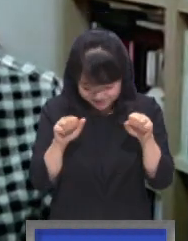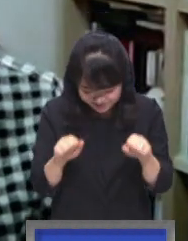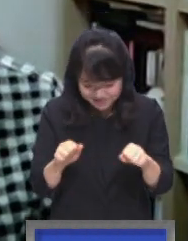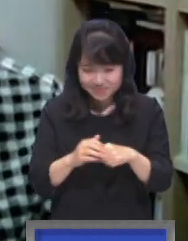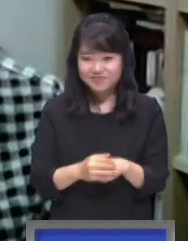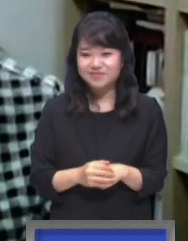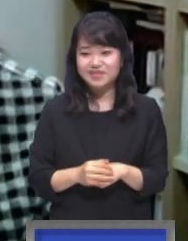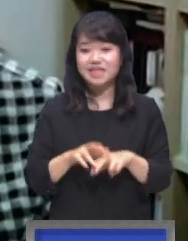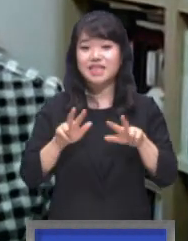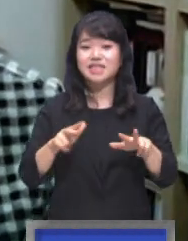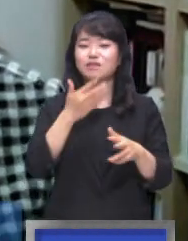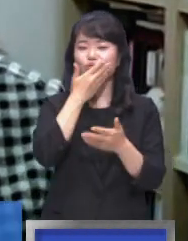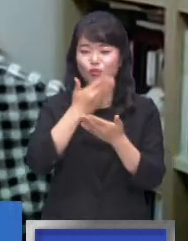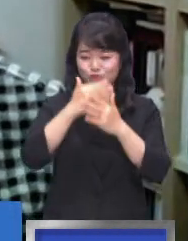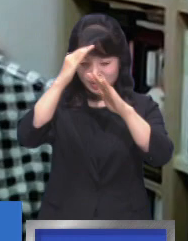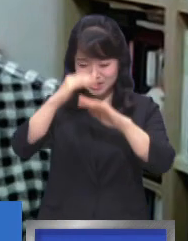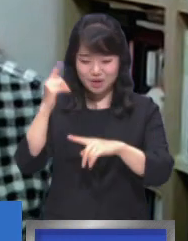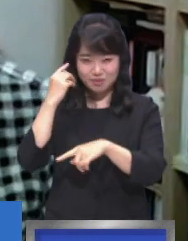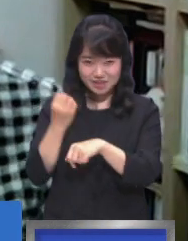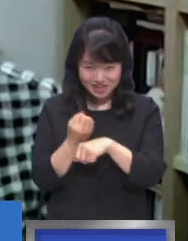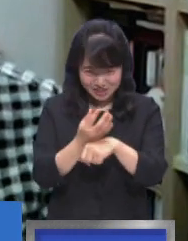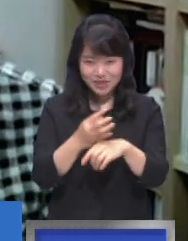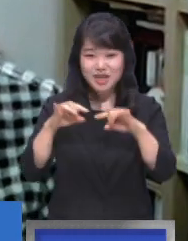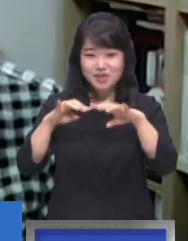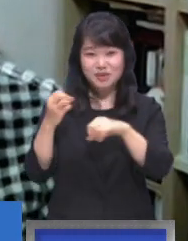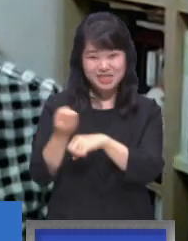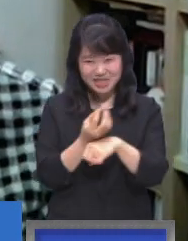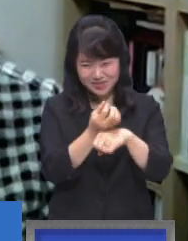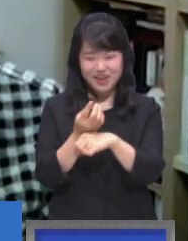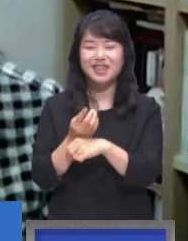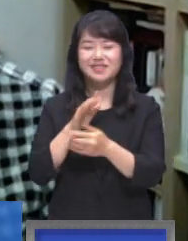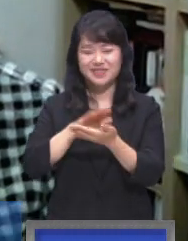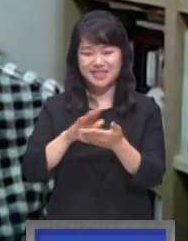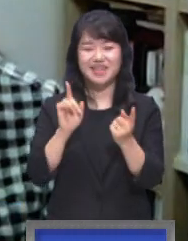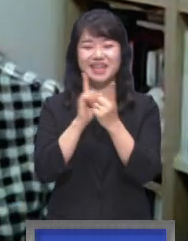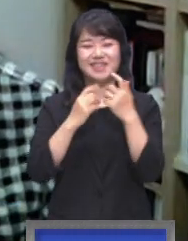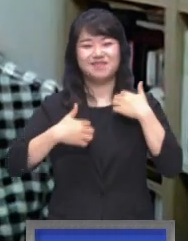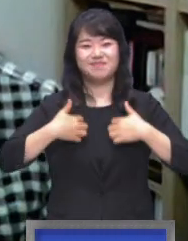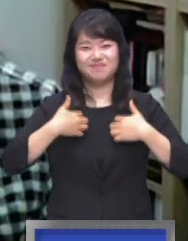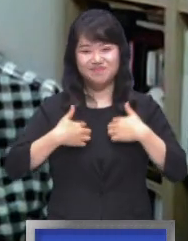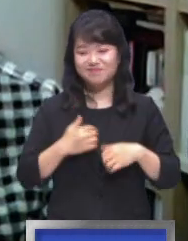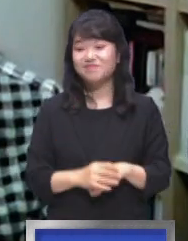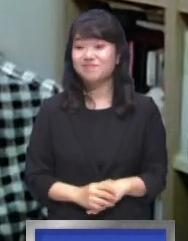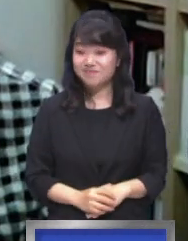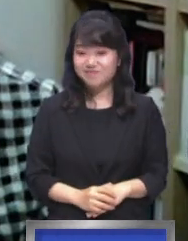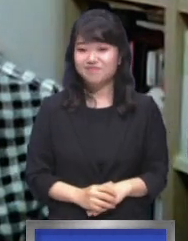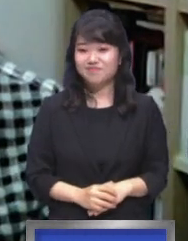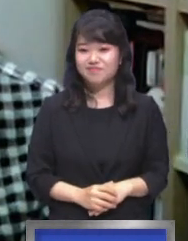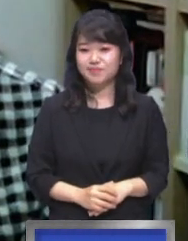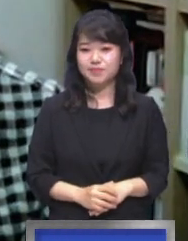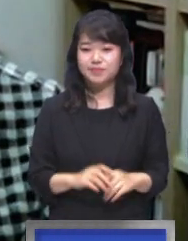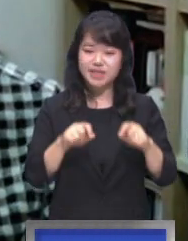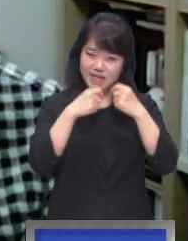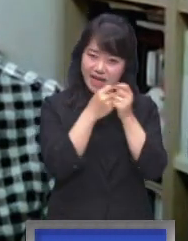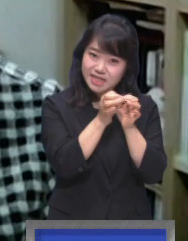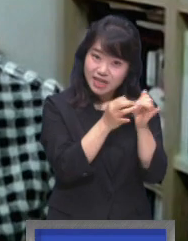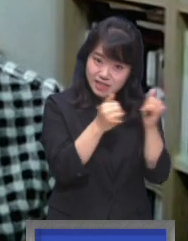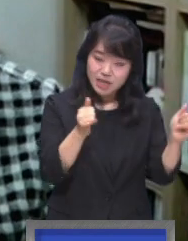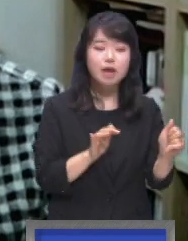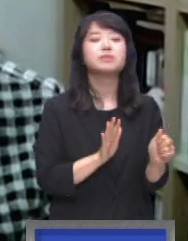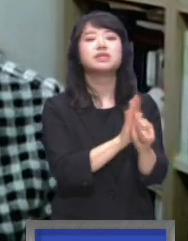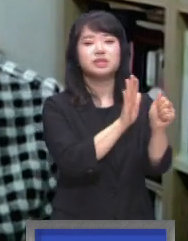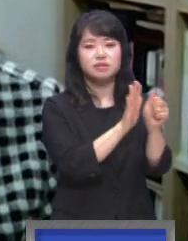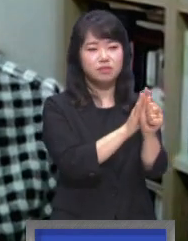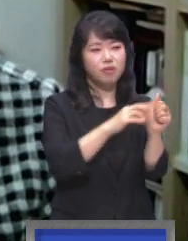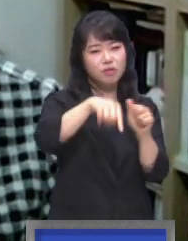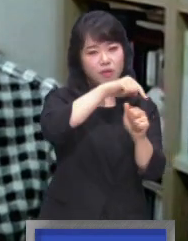안녕하세요. 지금의 소중함을 전하는 김민영입니다. 반갑습니다. 네, 반갑습니다. 먼저 이 소상공인의 어떤 부분을